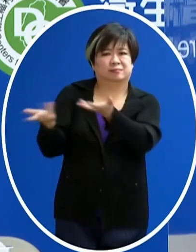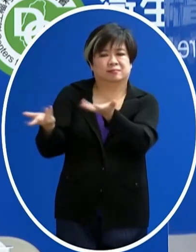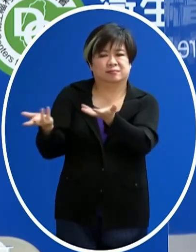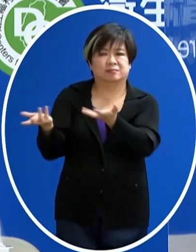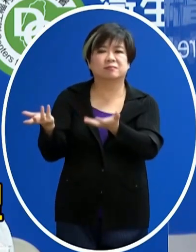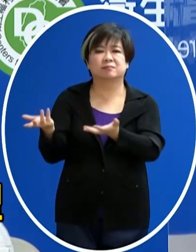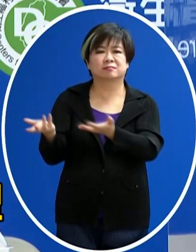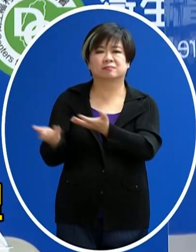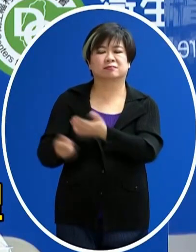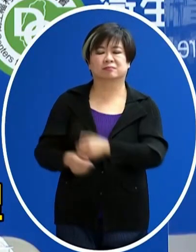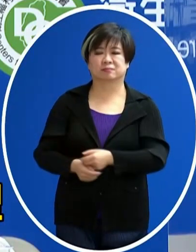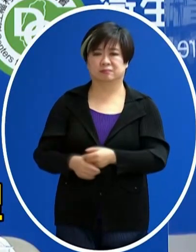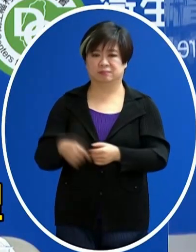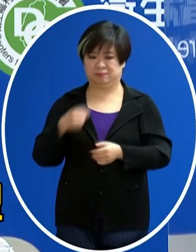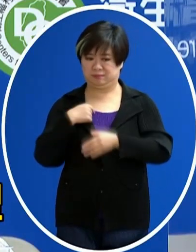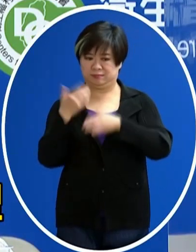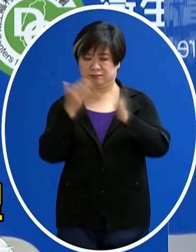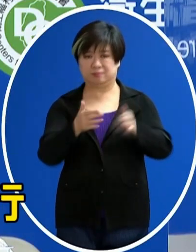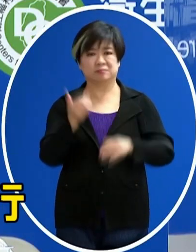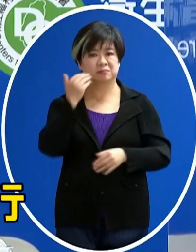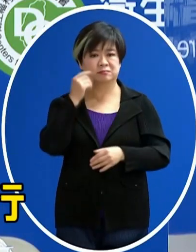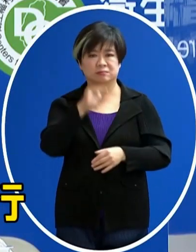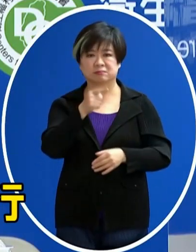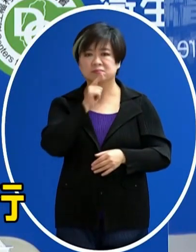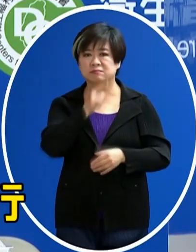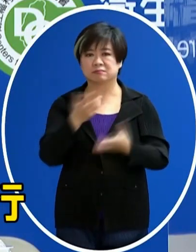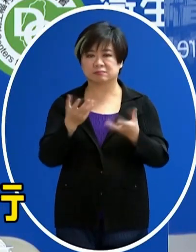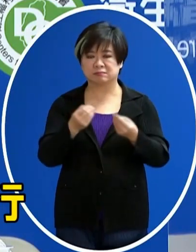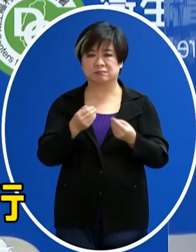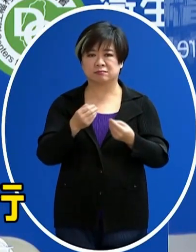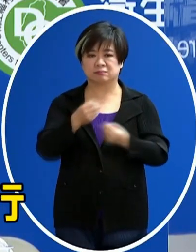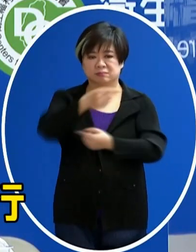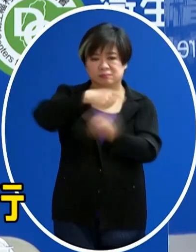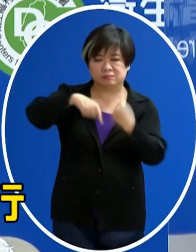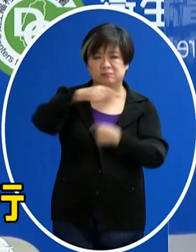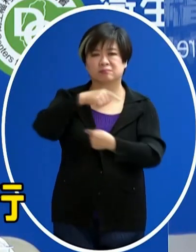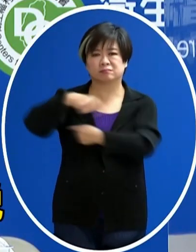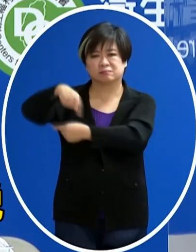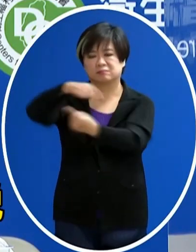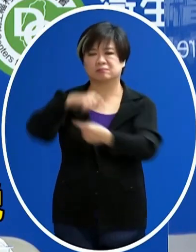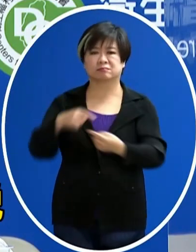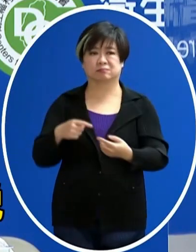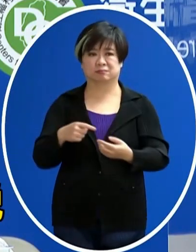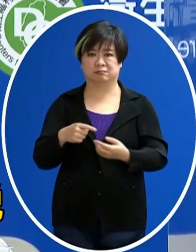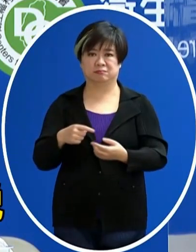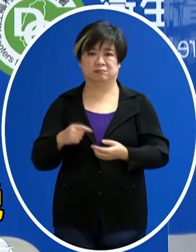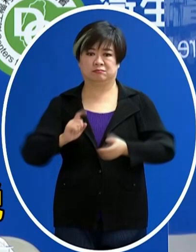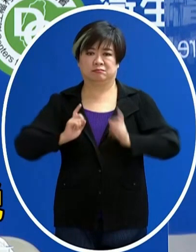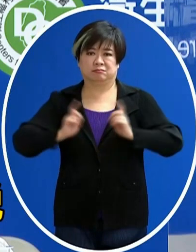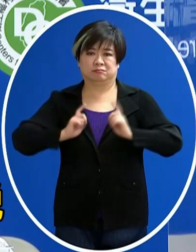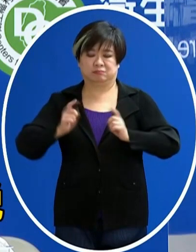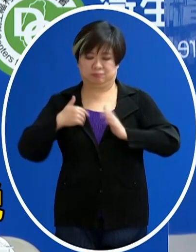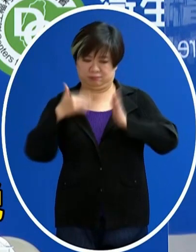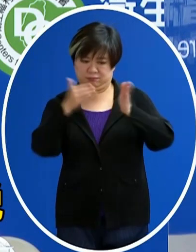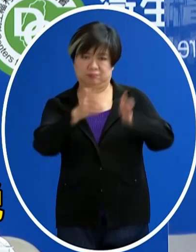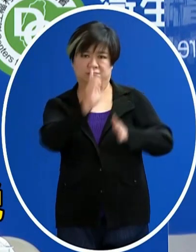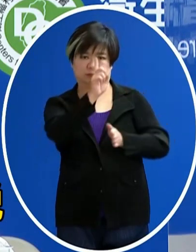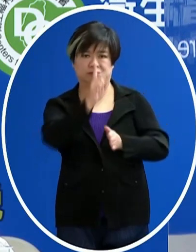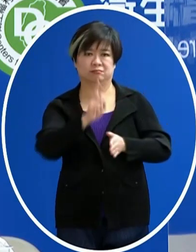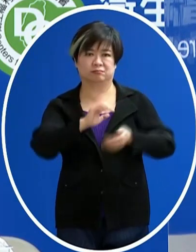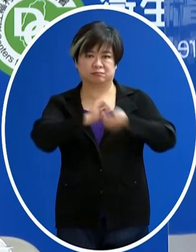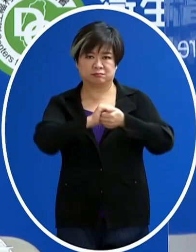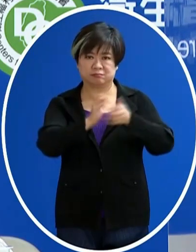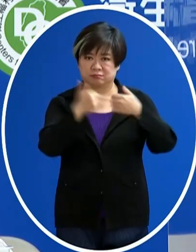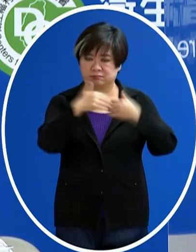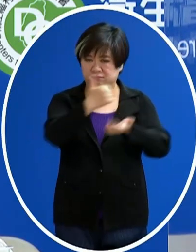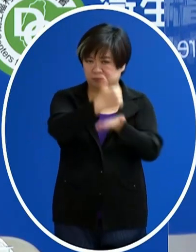我们要买啊，除非他敢说啊没有透过总代理或没有透过谁就一定不行。好，那我们剩下就是我们要决定说